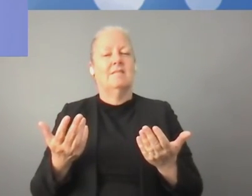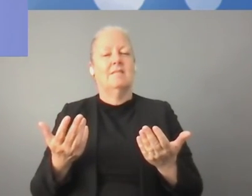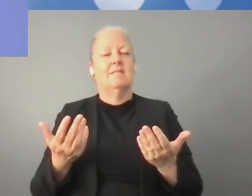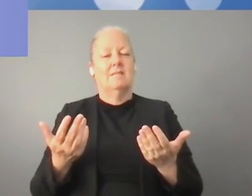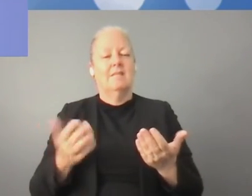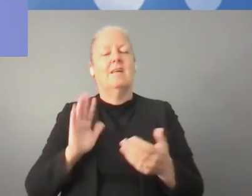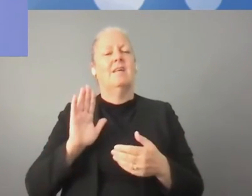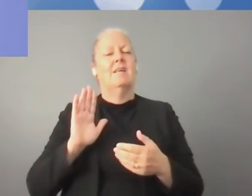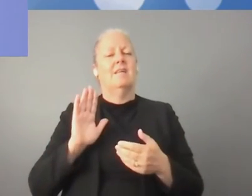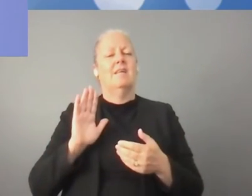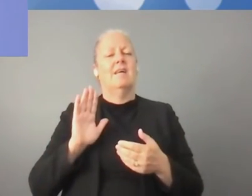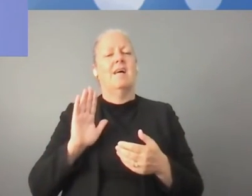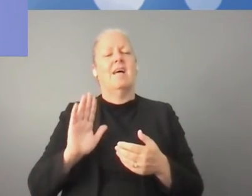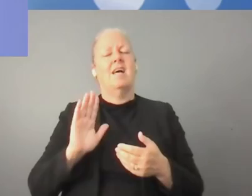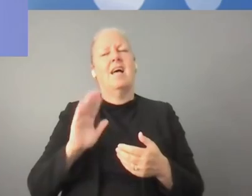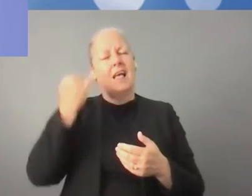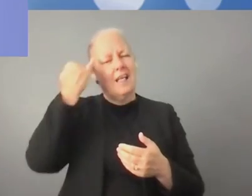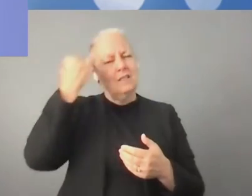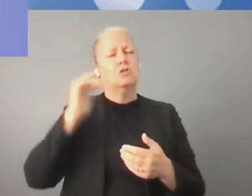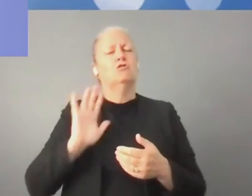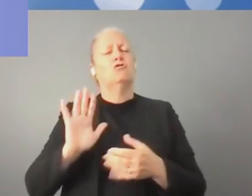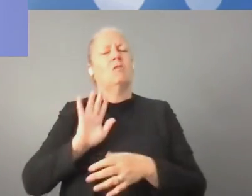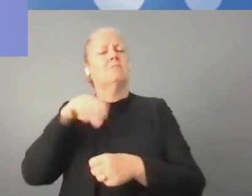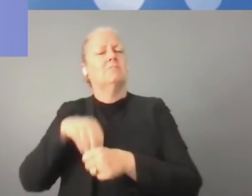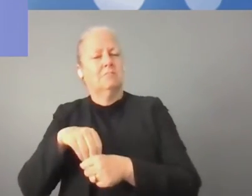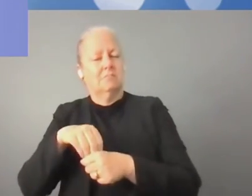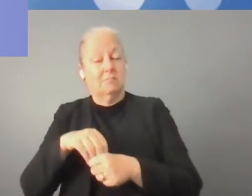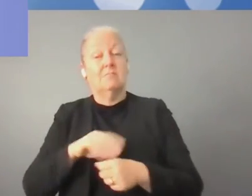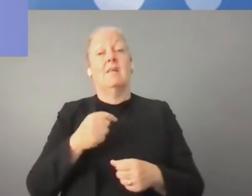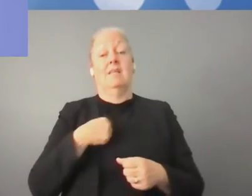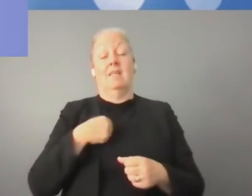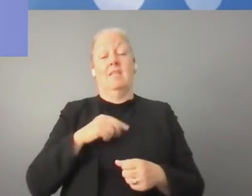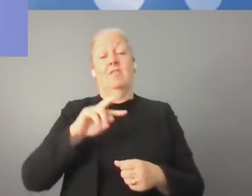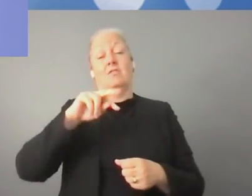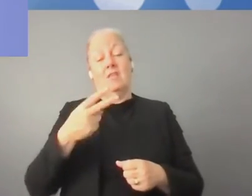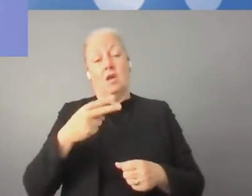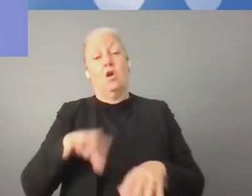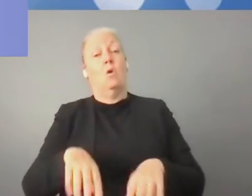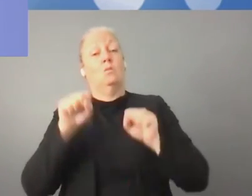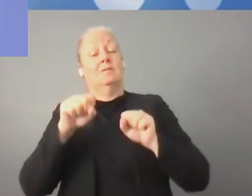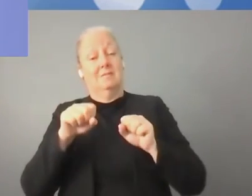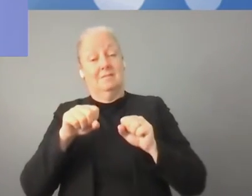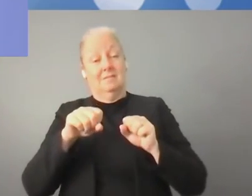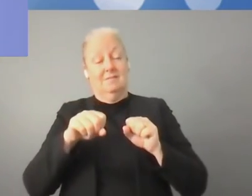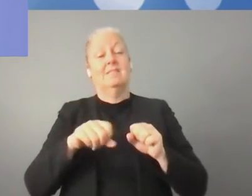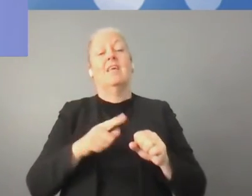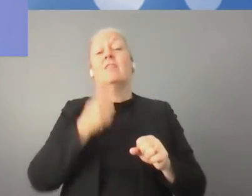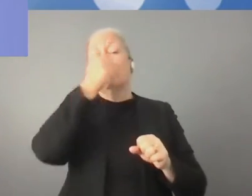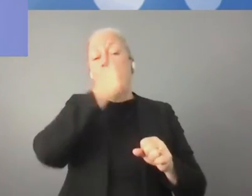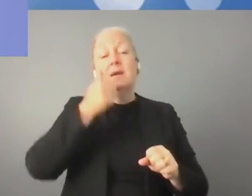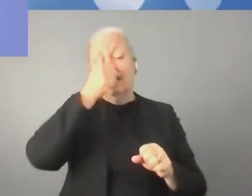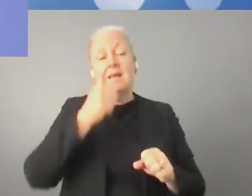более раннем этапе развития, поддержку при сотрудничестве с